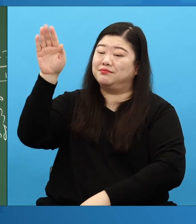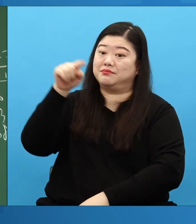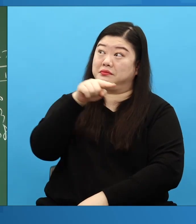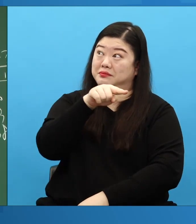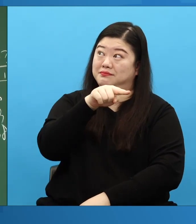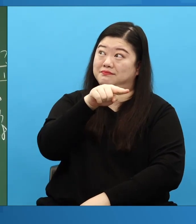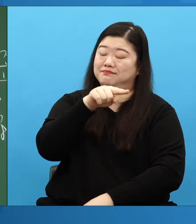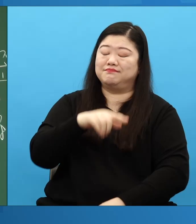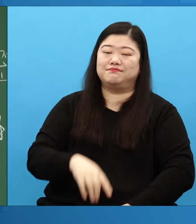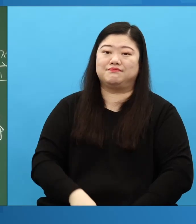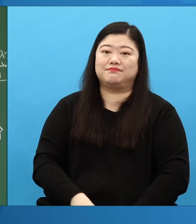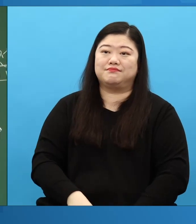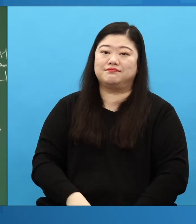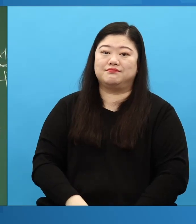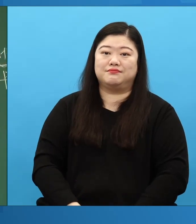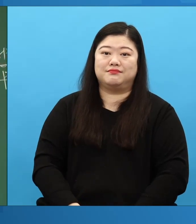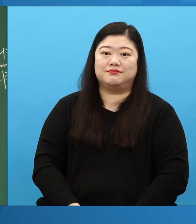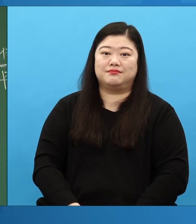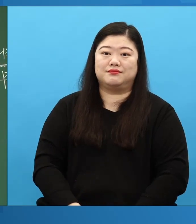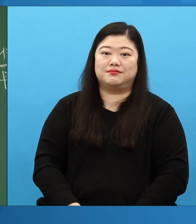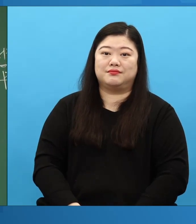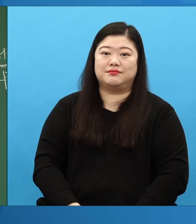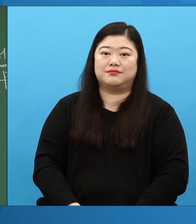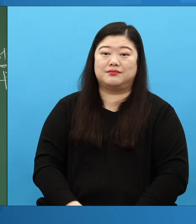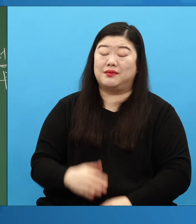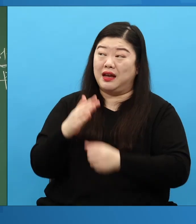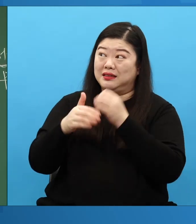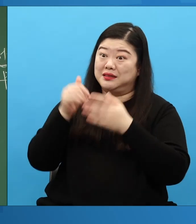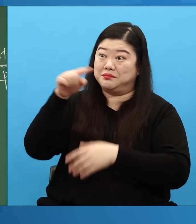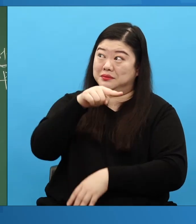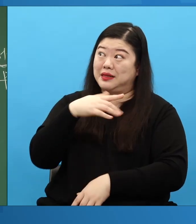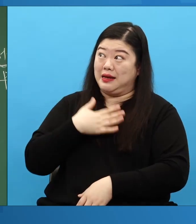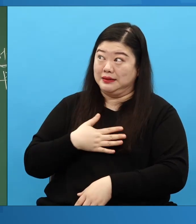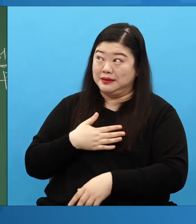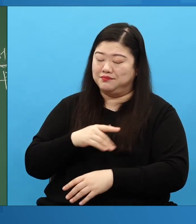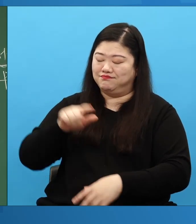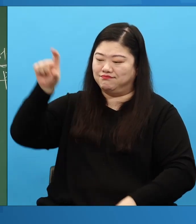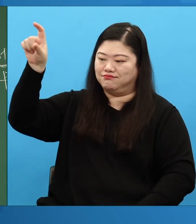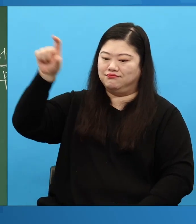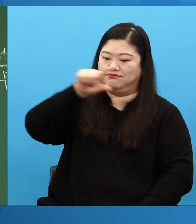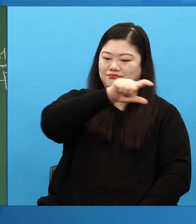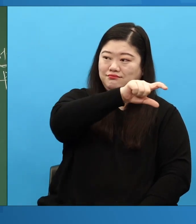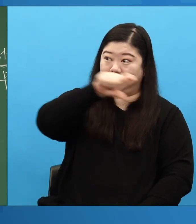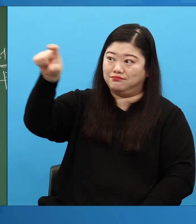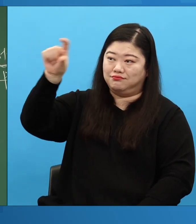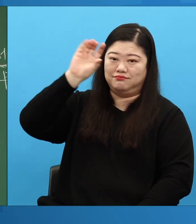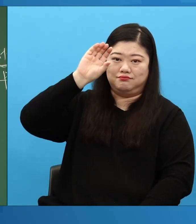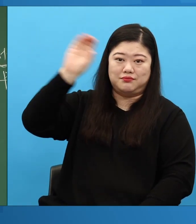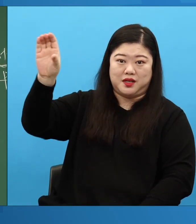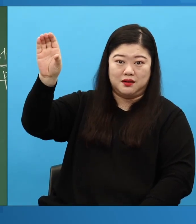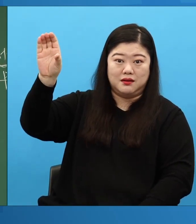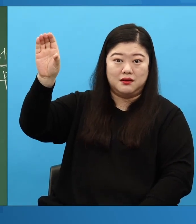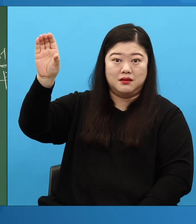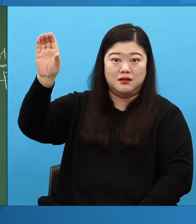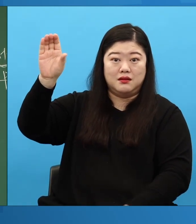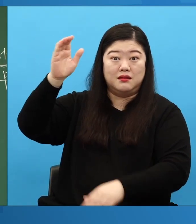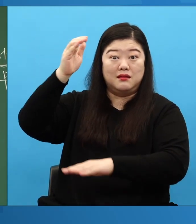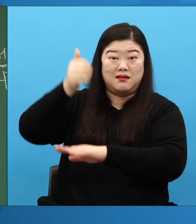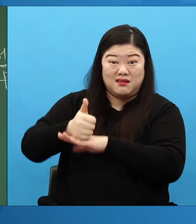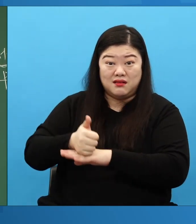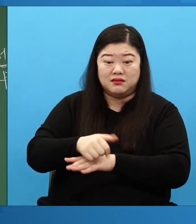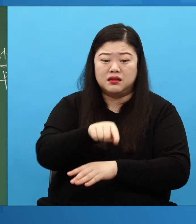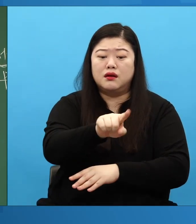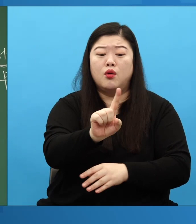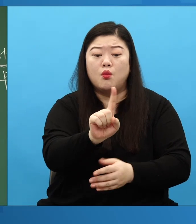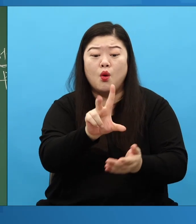딱 하나님이 사건을 터뜨려 가지고 바꿔버려요. But God, He raises up an event or 여기 무섭습니다 이제. event or a 이 사건이 situation, and He 무섭다니까요. does something,